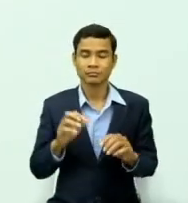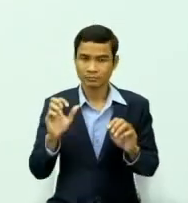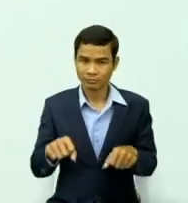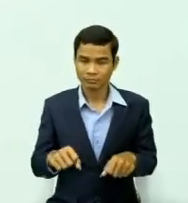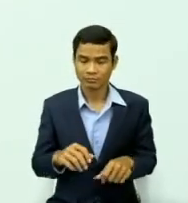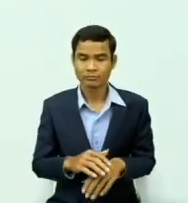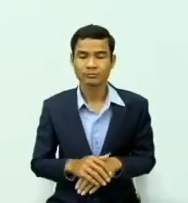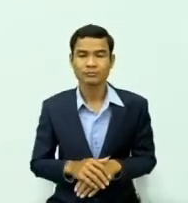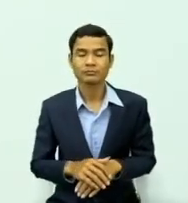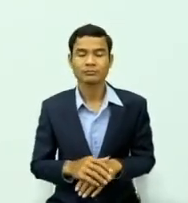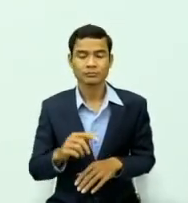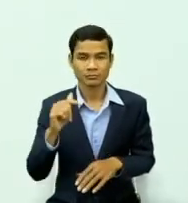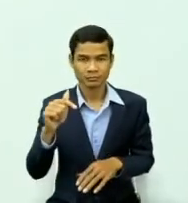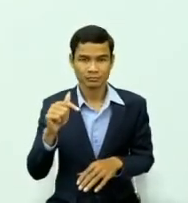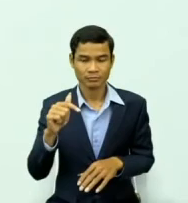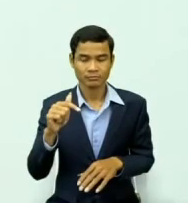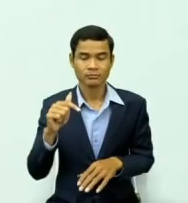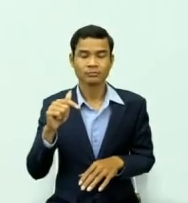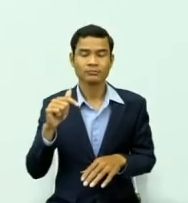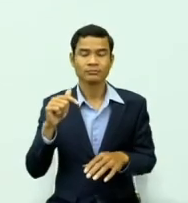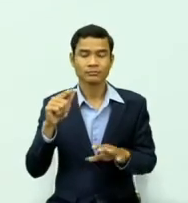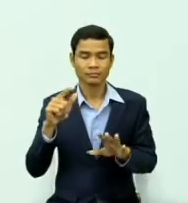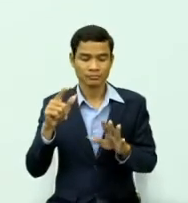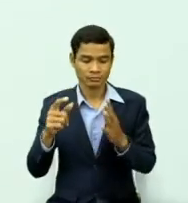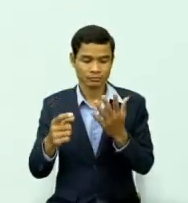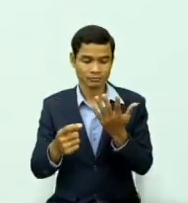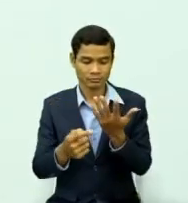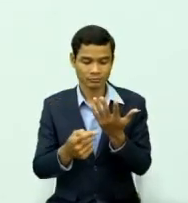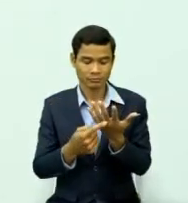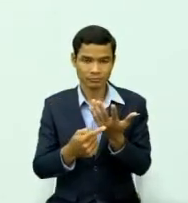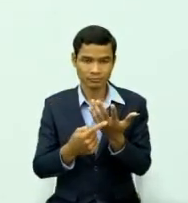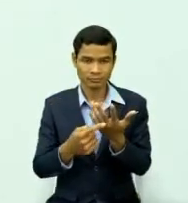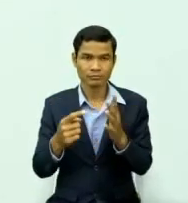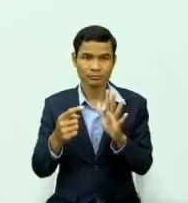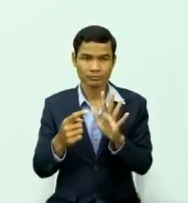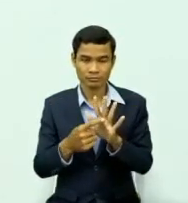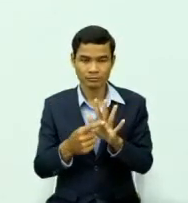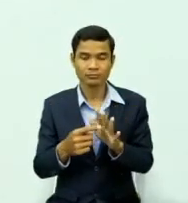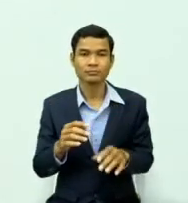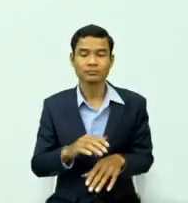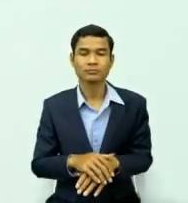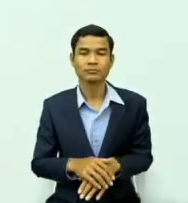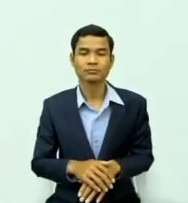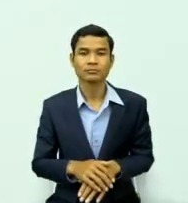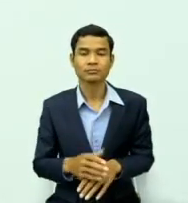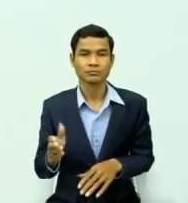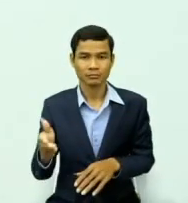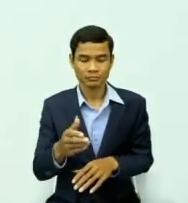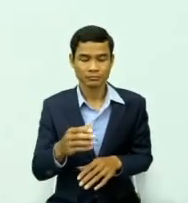chà ngò âm ngâm ta chuyện ní